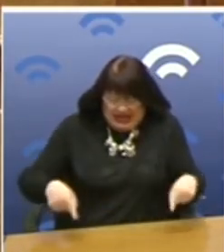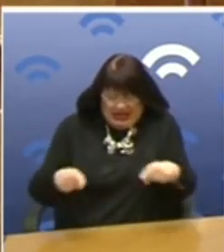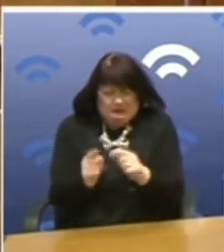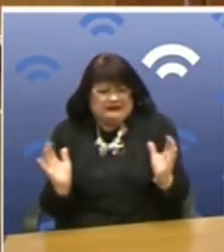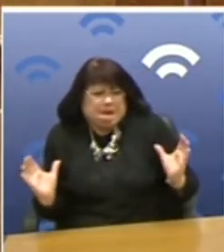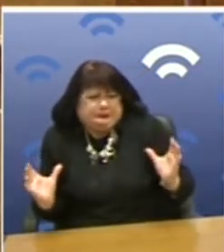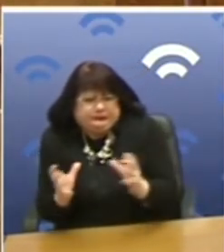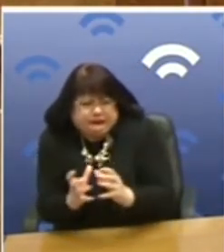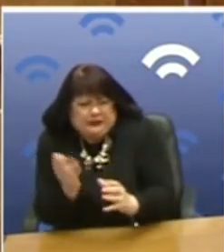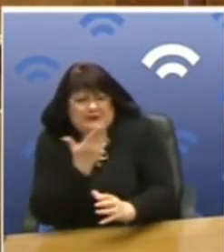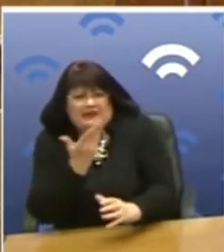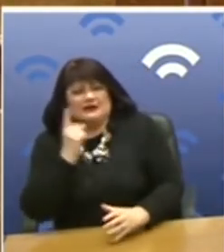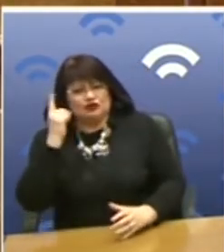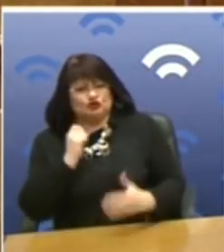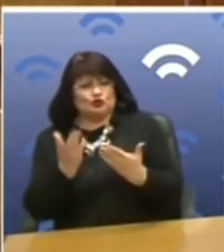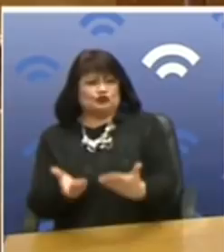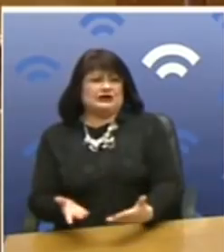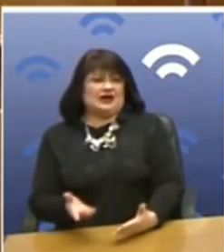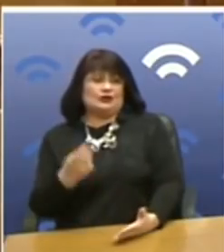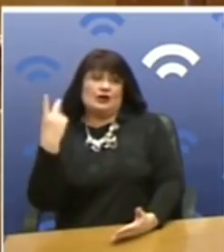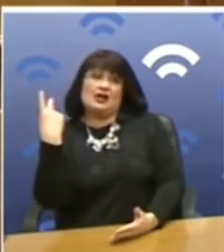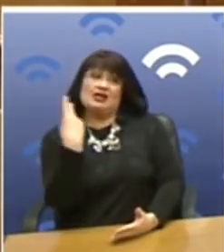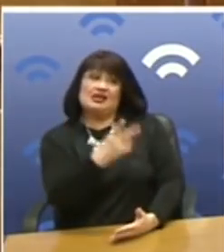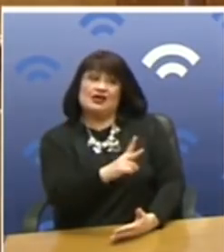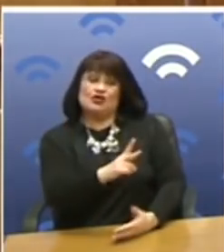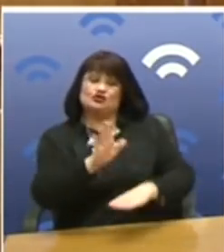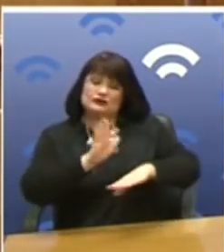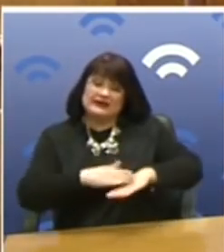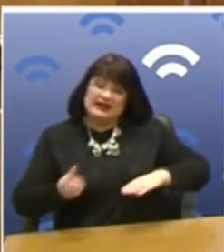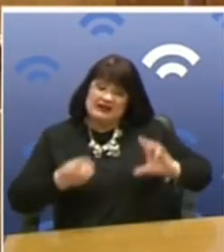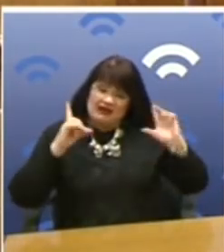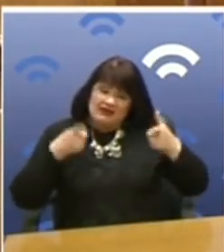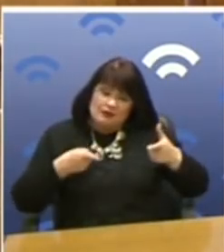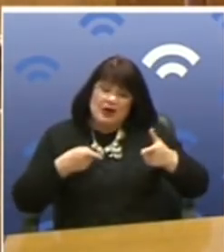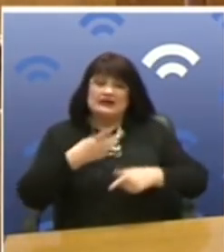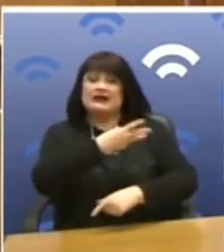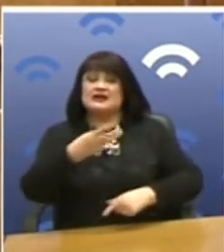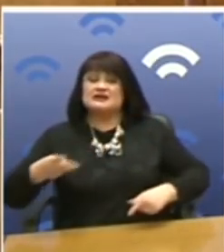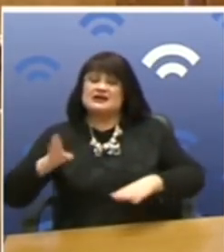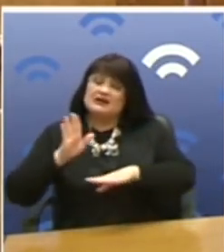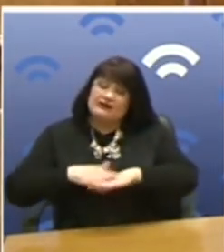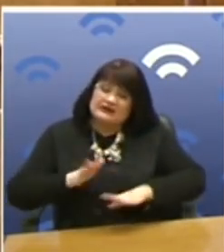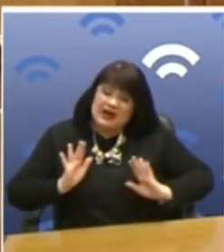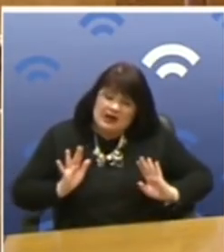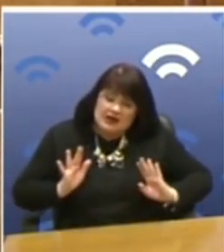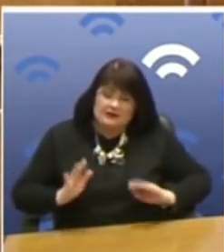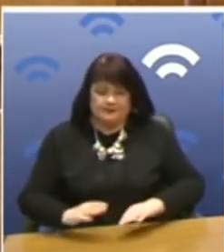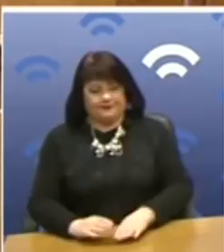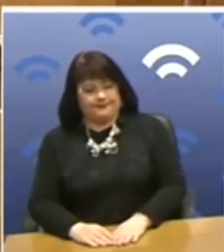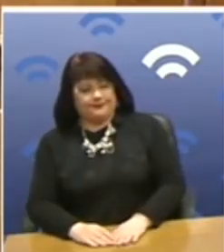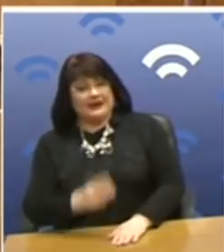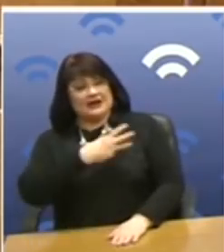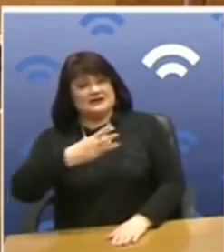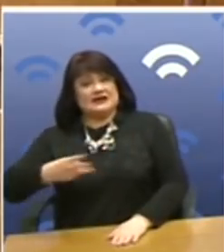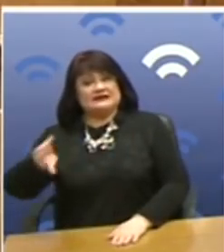τάξη. Είναι και δικό σας έργο, κύριοι της Νέας Δημοκρατίας, αλλά και του ΣΥΡΙΖΑ, ο οποίος μπορεί να είπε να